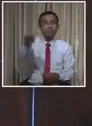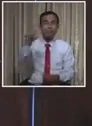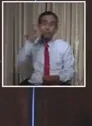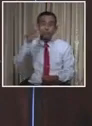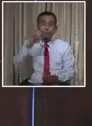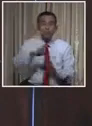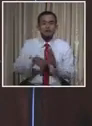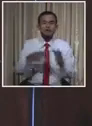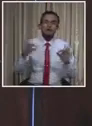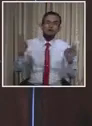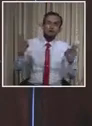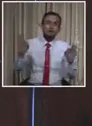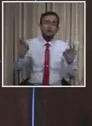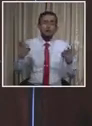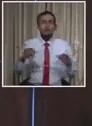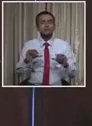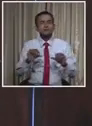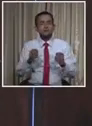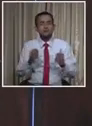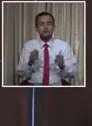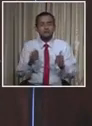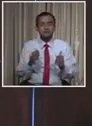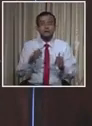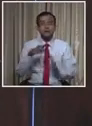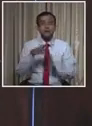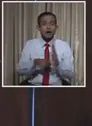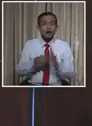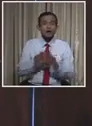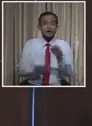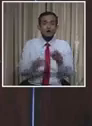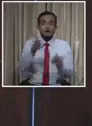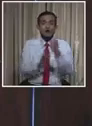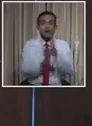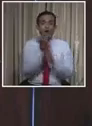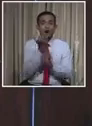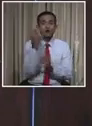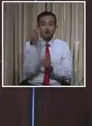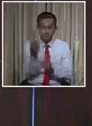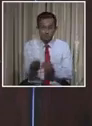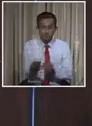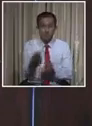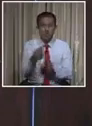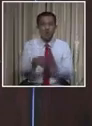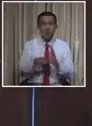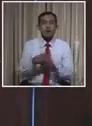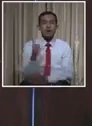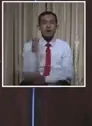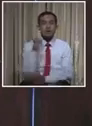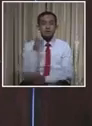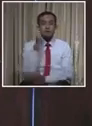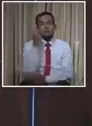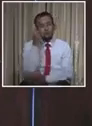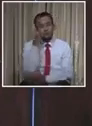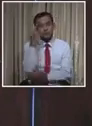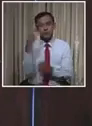රටේ නිදහසේ ජීවත් වෙන්න මේ රටේ පුරවැසියන්ට අයිතිය ලැබලා දීපු මේ රටේ රණවිරුව සිහි කරන